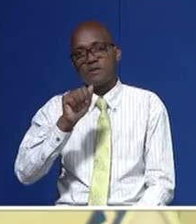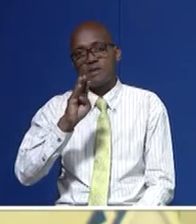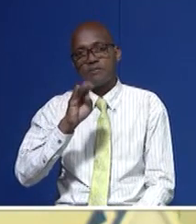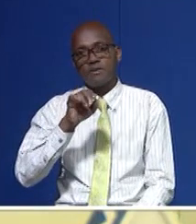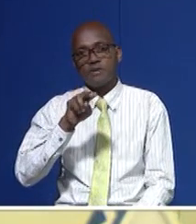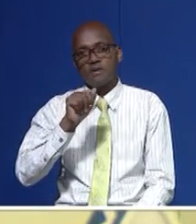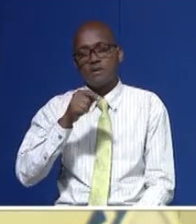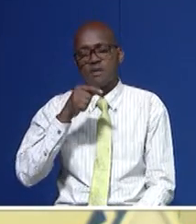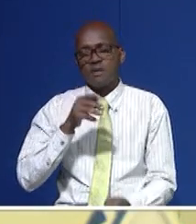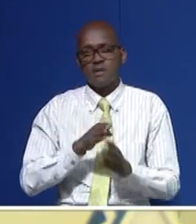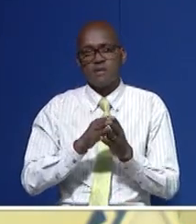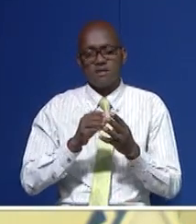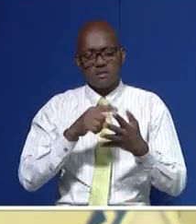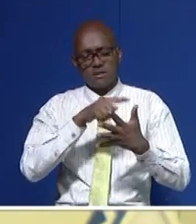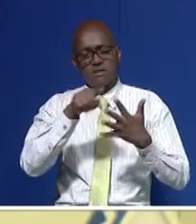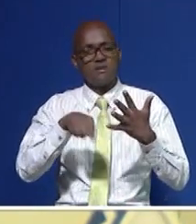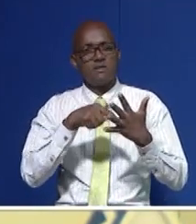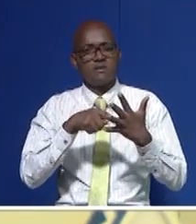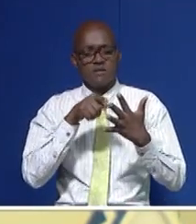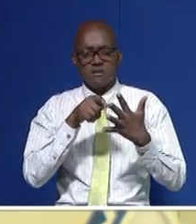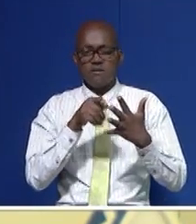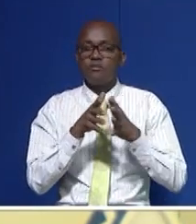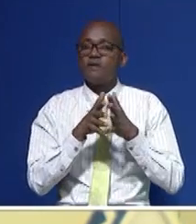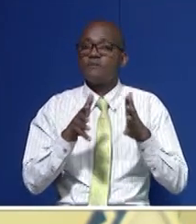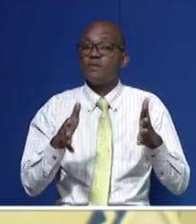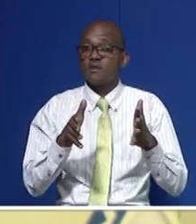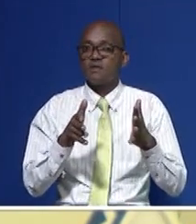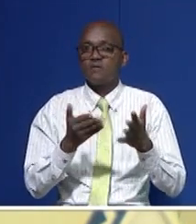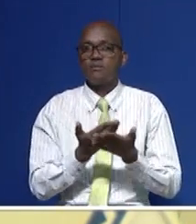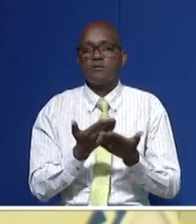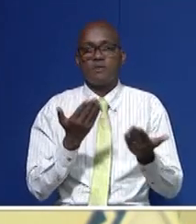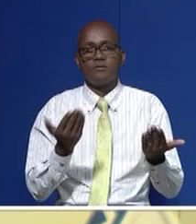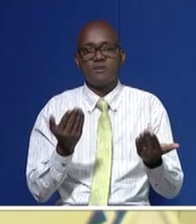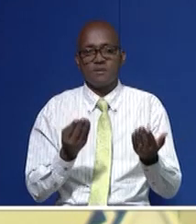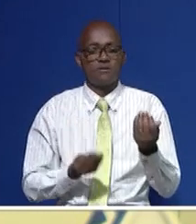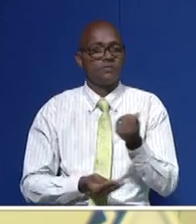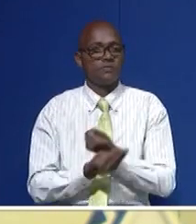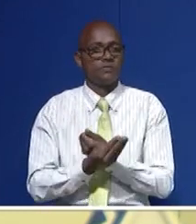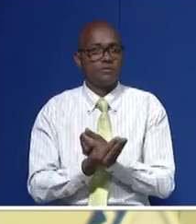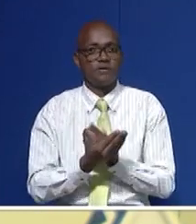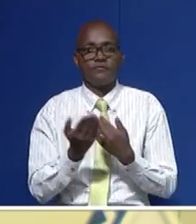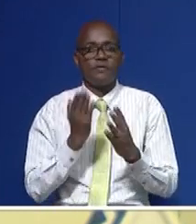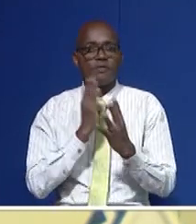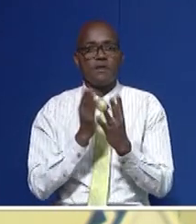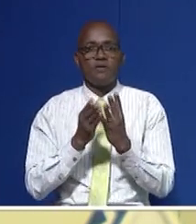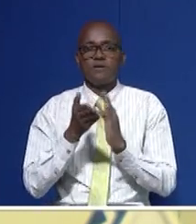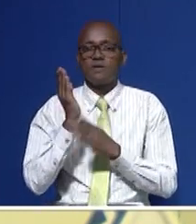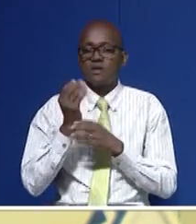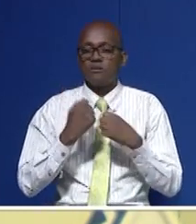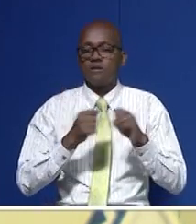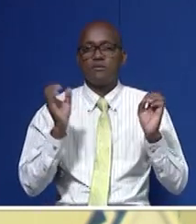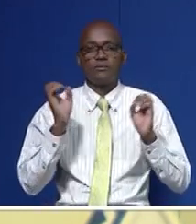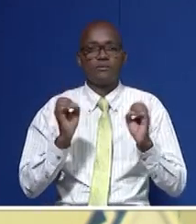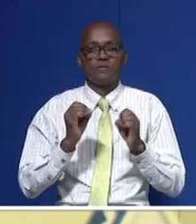rushwa. Kuna mianya kadhaa inayoweza kusababisha utekelezaji wa malengo ya serikali usifikiwe, na hasa katika ukusanyaji